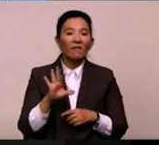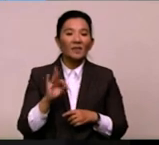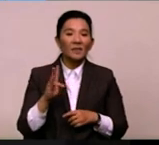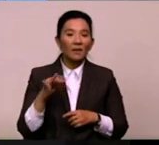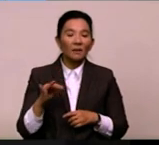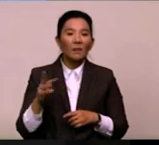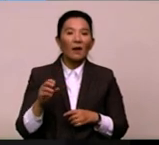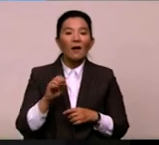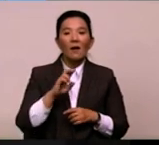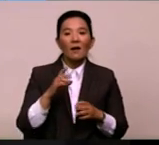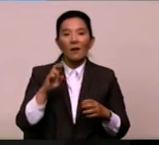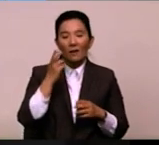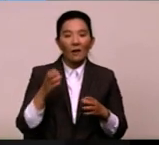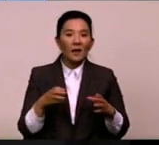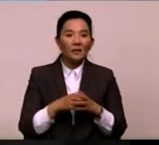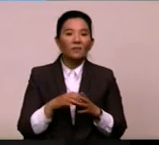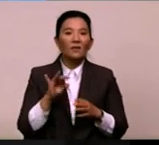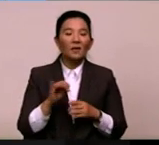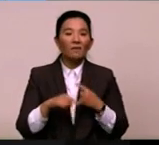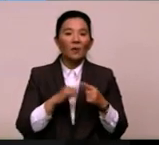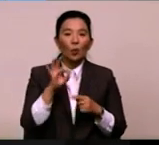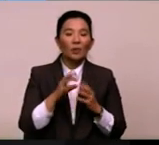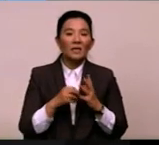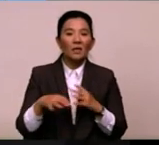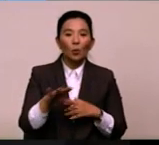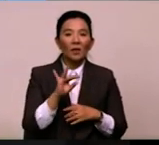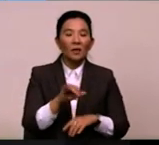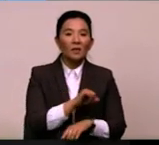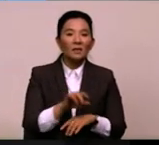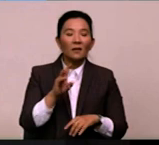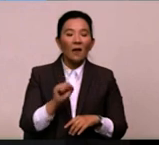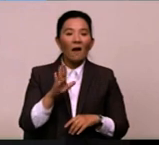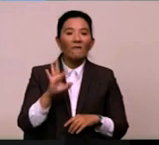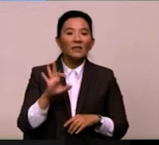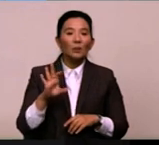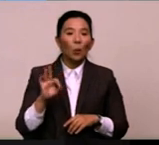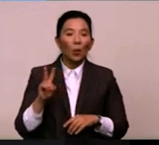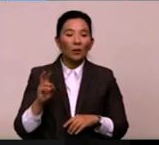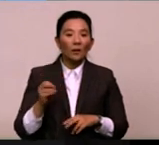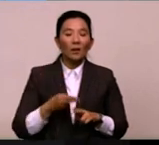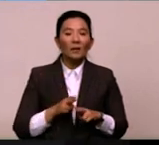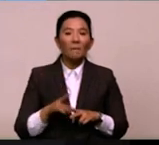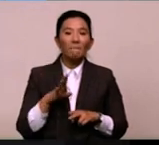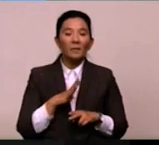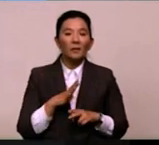Если мы говорим с вами о территории и границе на востоке, это